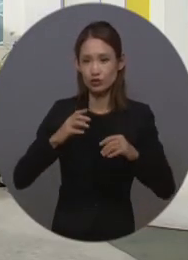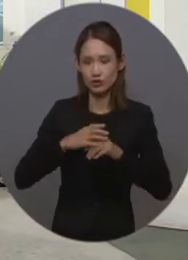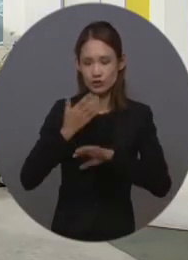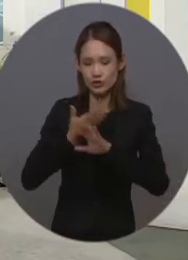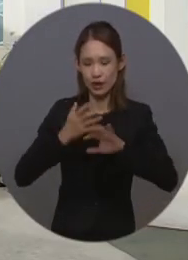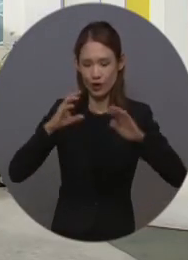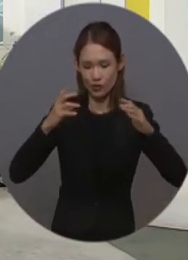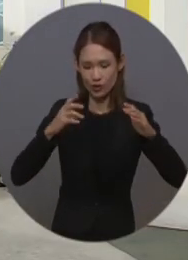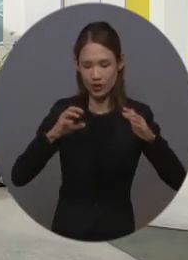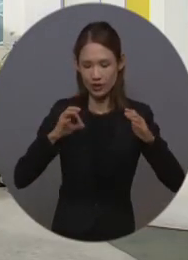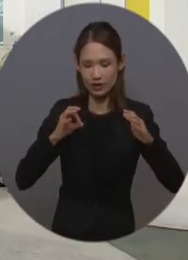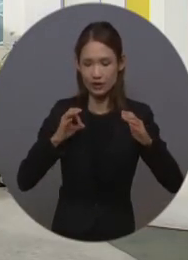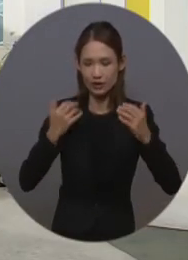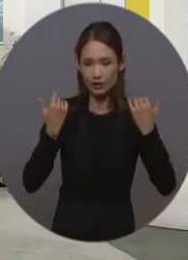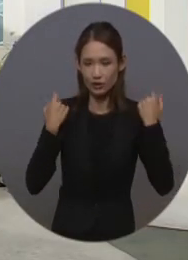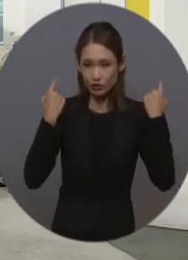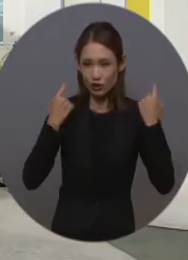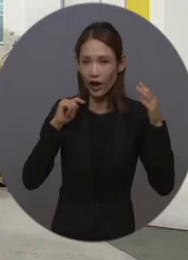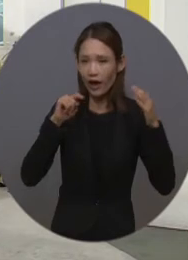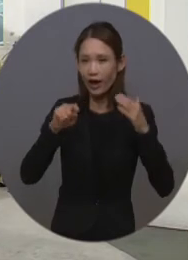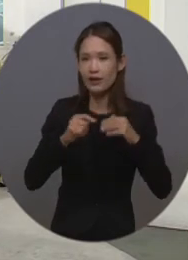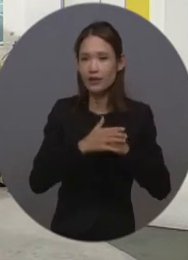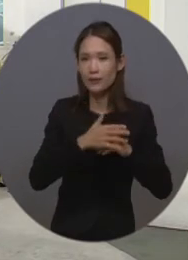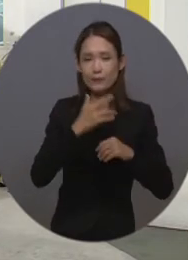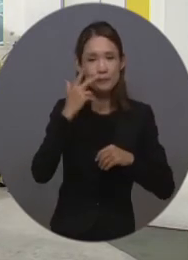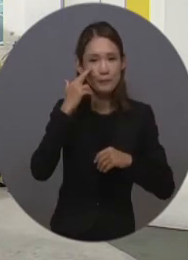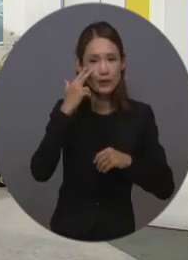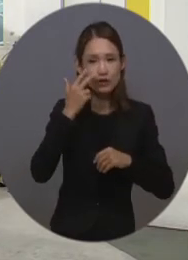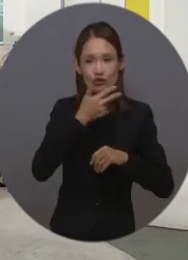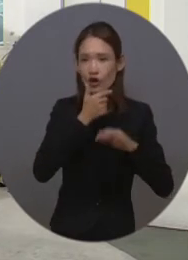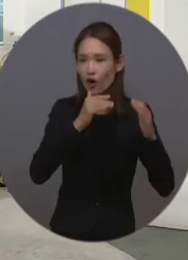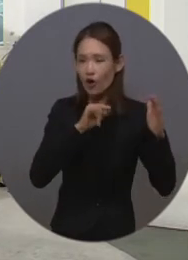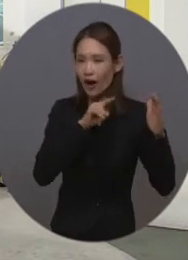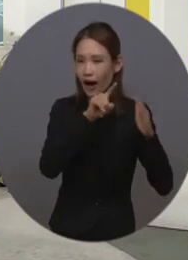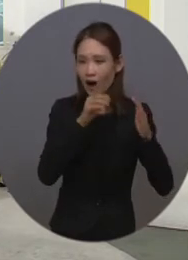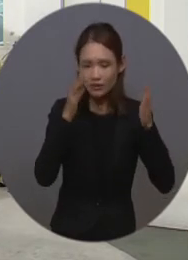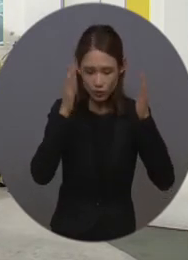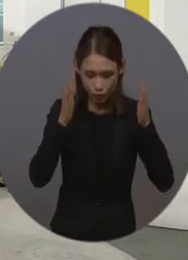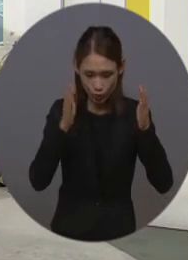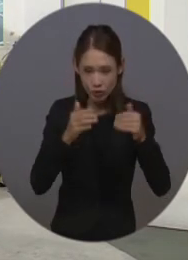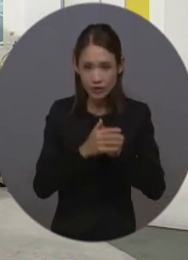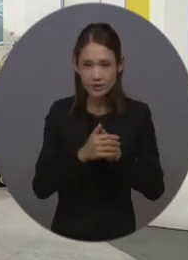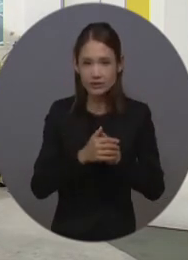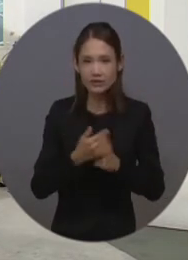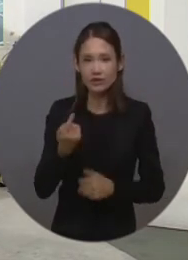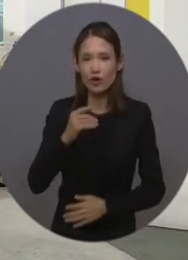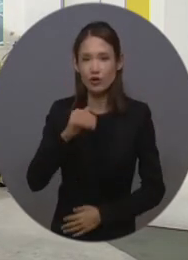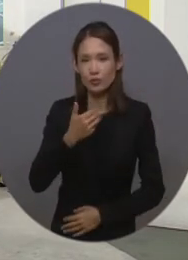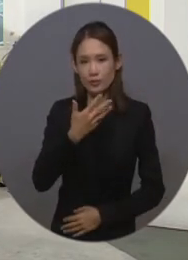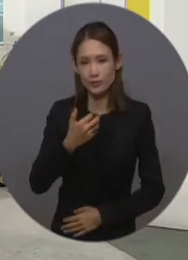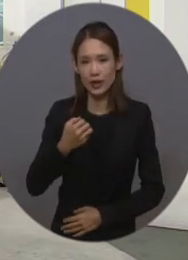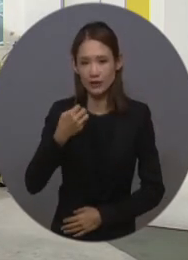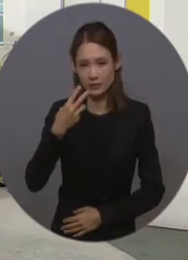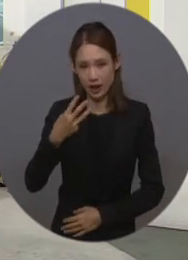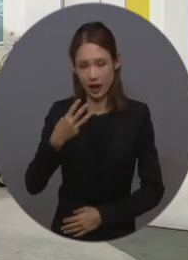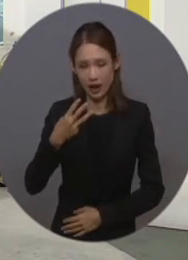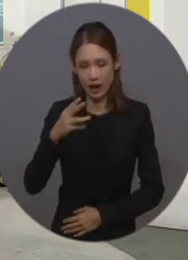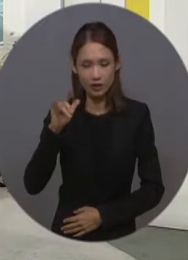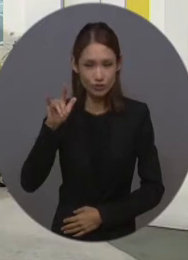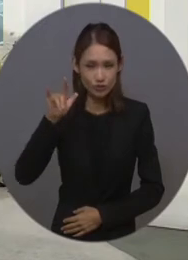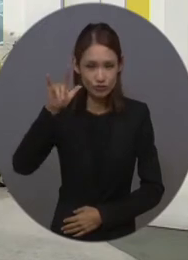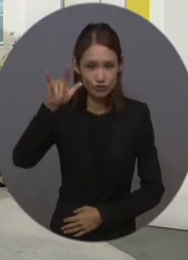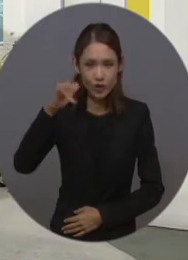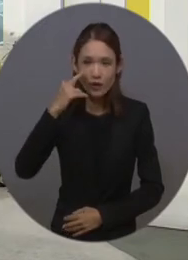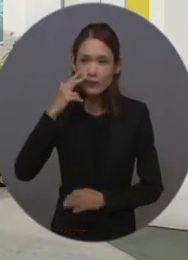네. 미국과 영국에서 공부를 했습니다. 그 언제 가셨던 거죠? 83년에 예, 미국을 가고